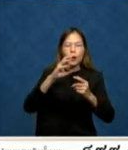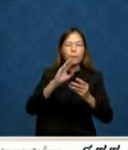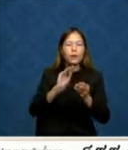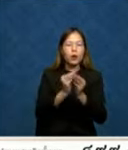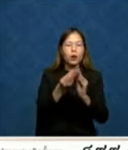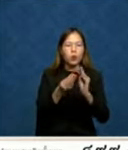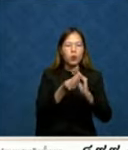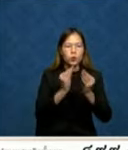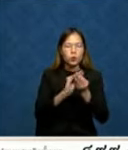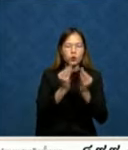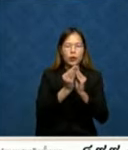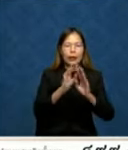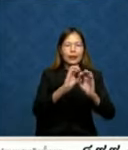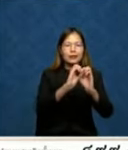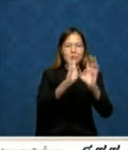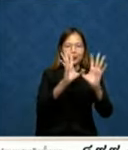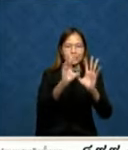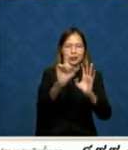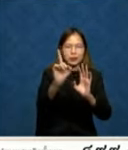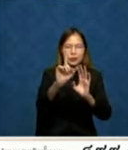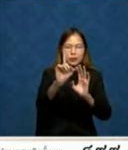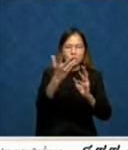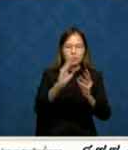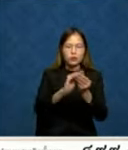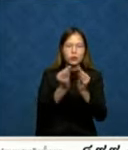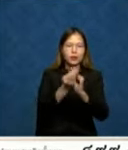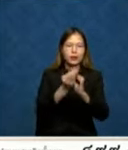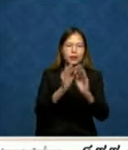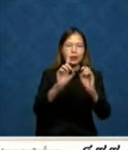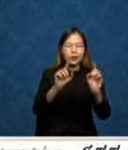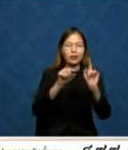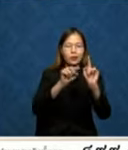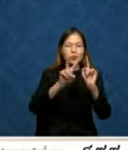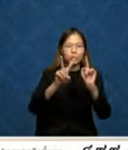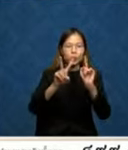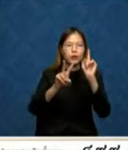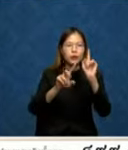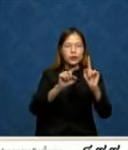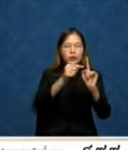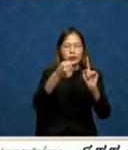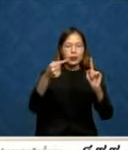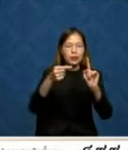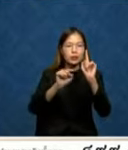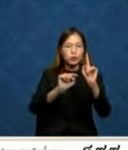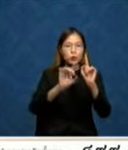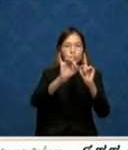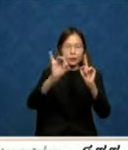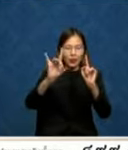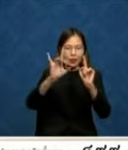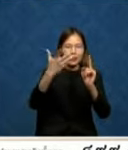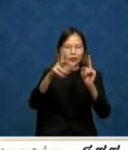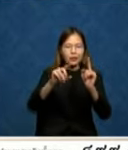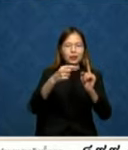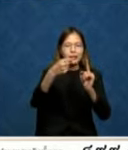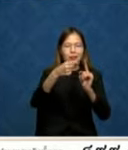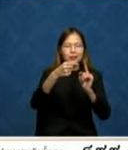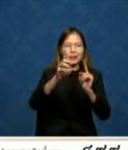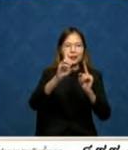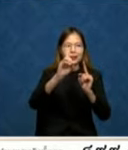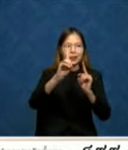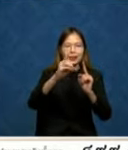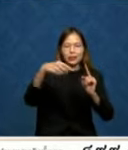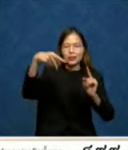การคลังออกมาอย่างเป็นทางการซึ่งยังยืนยันตัวเลขที่ 1.2 ถึง 1.8% ในการขยายตัวต่อ GDP นะ